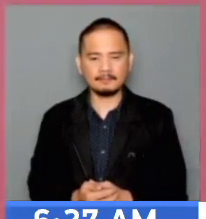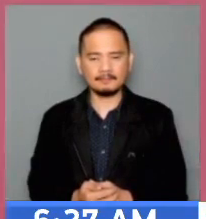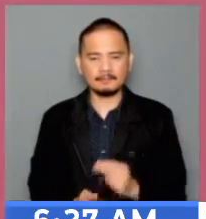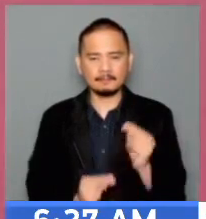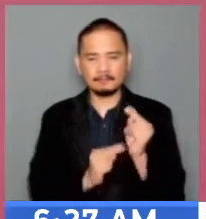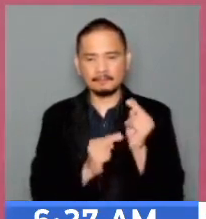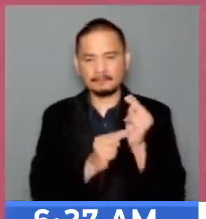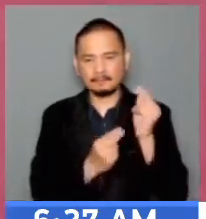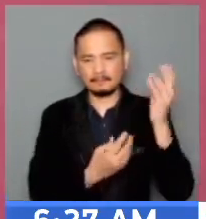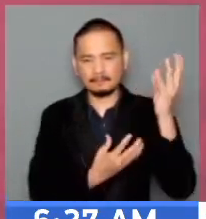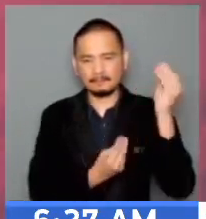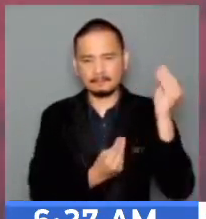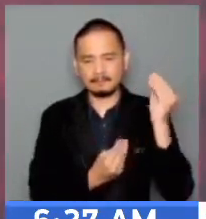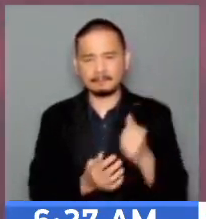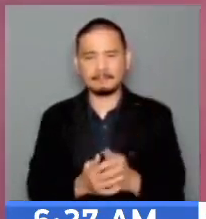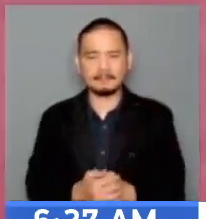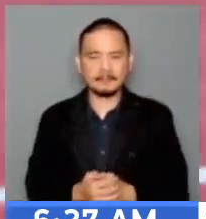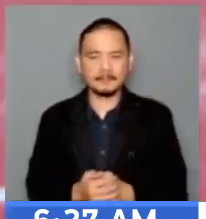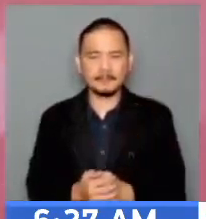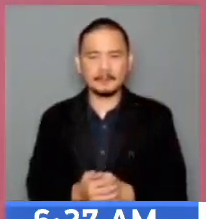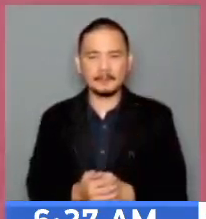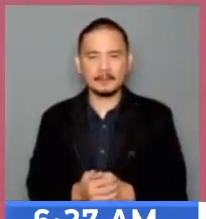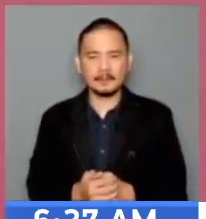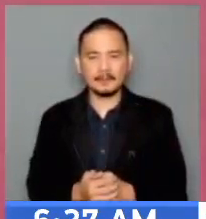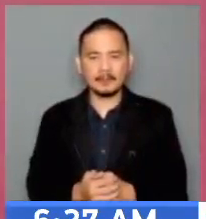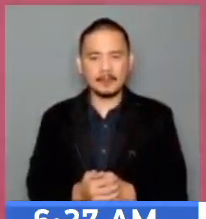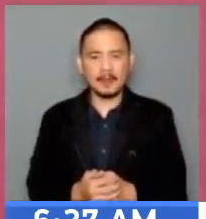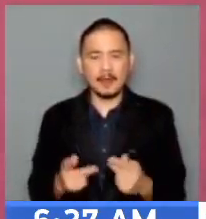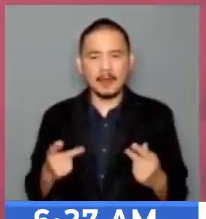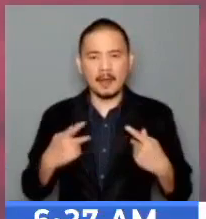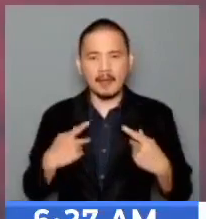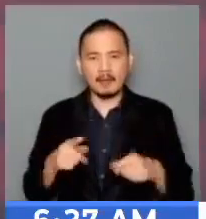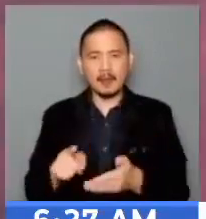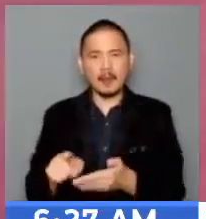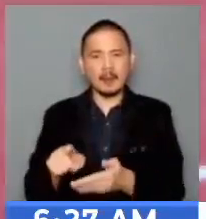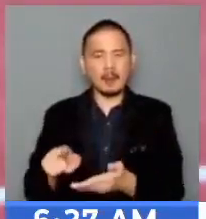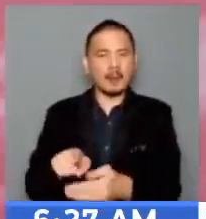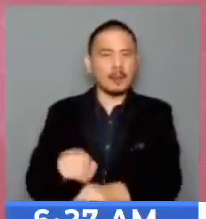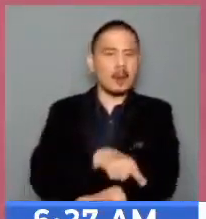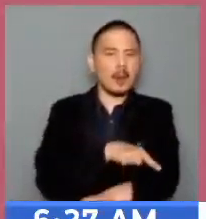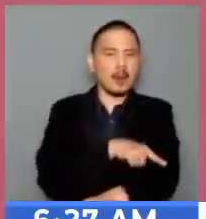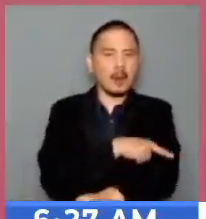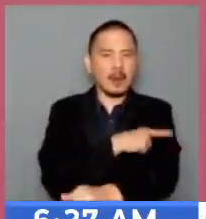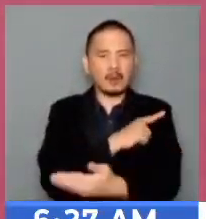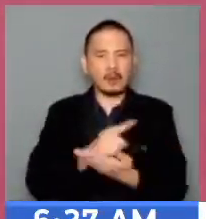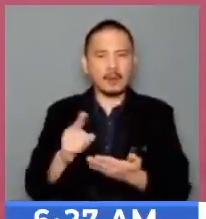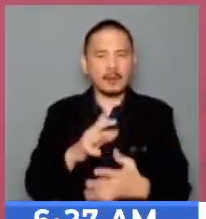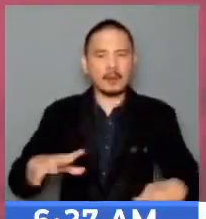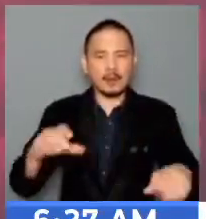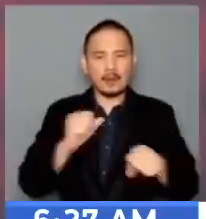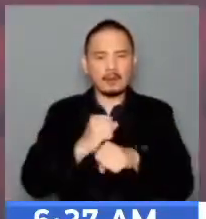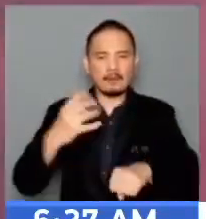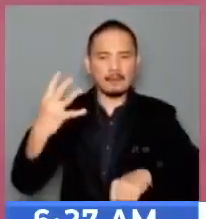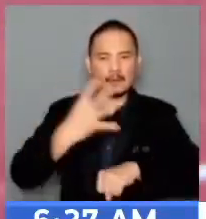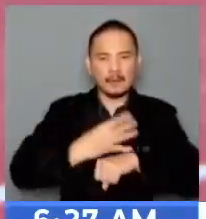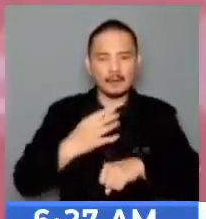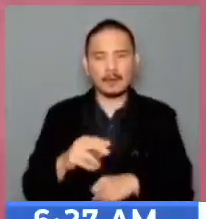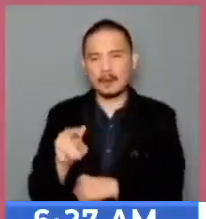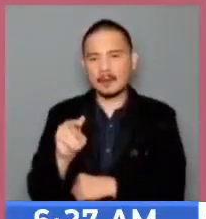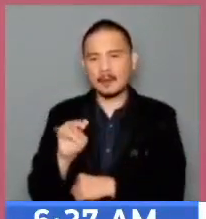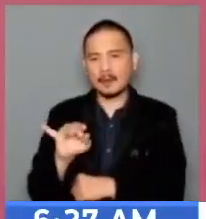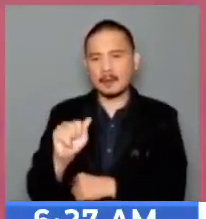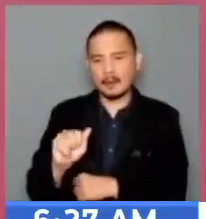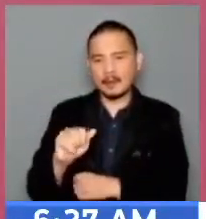Mahaba-haba bakasyon para sa ilan nating kababayan ng Long Undas Weekend. Kaya naman sa NAIA Terminal 3, marami ng pasahero nakapila para sa